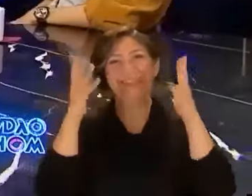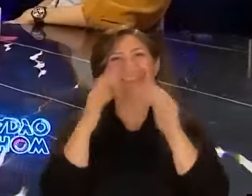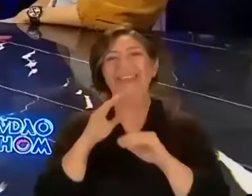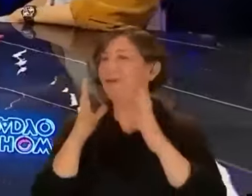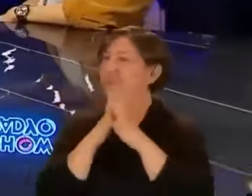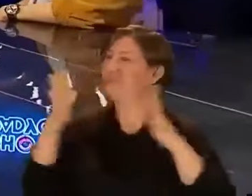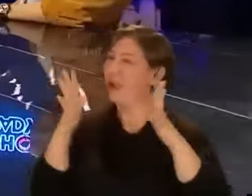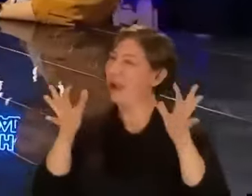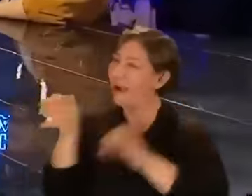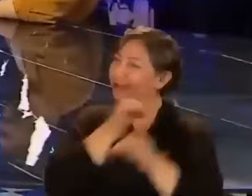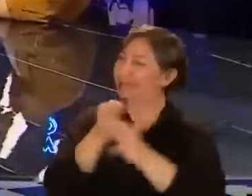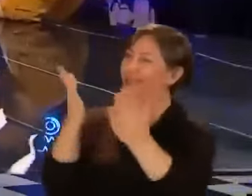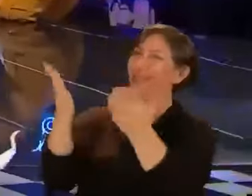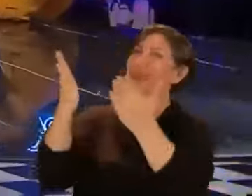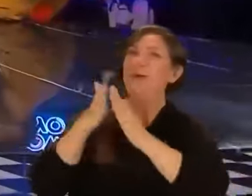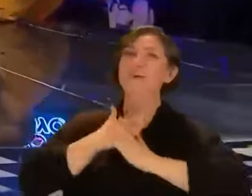Evet.